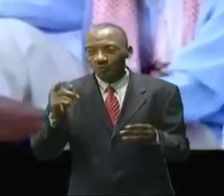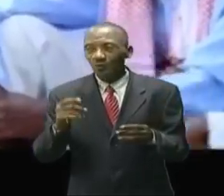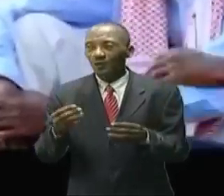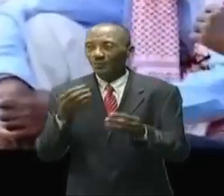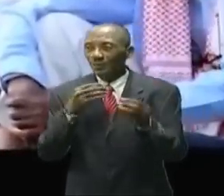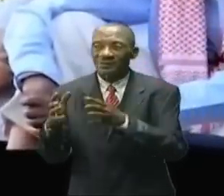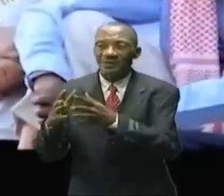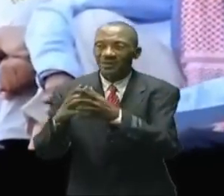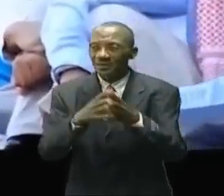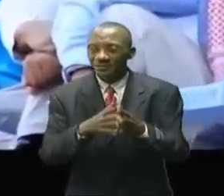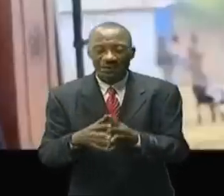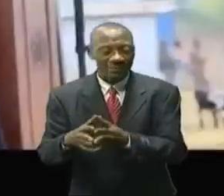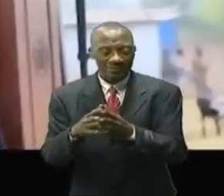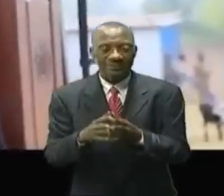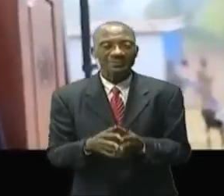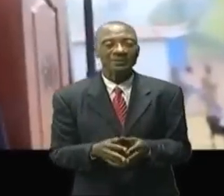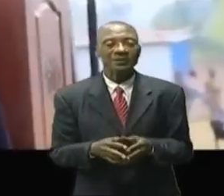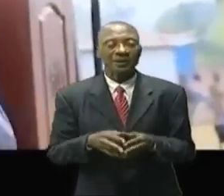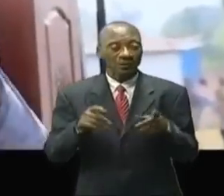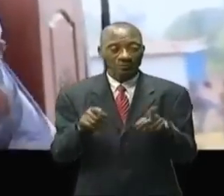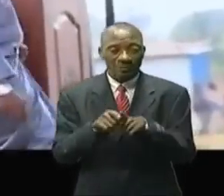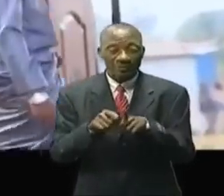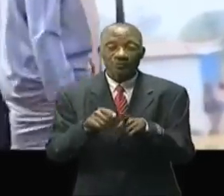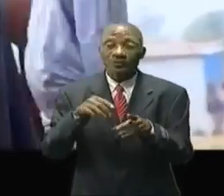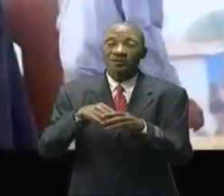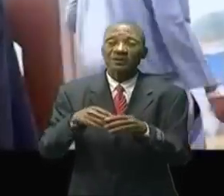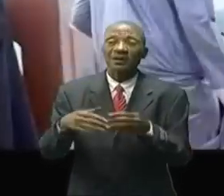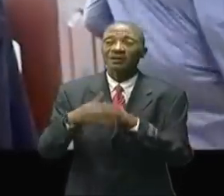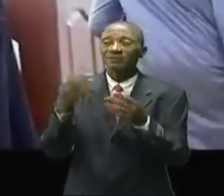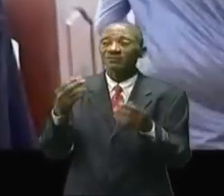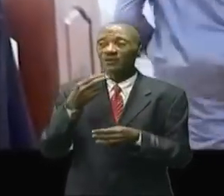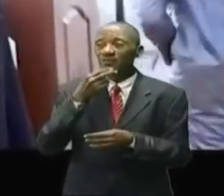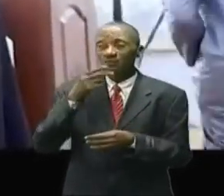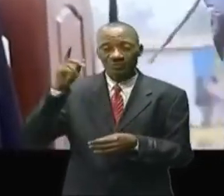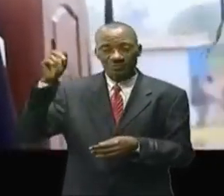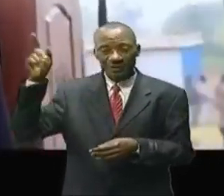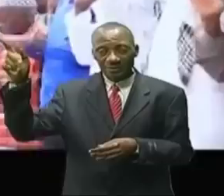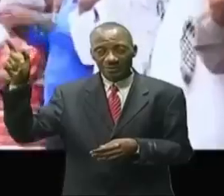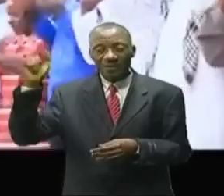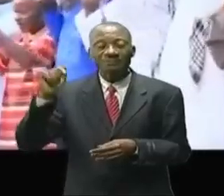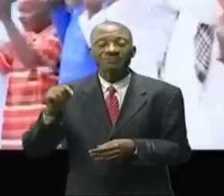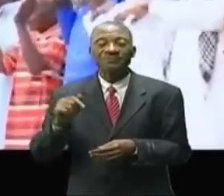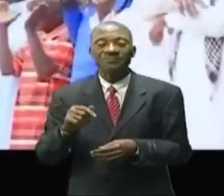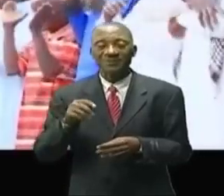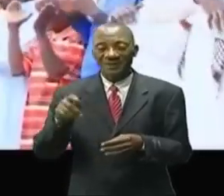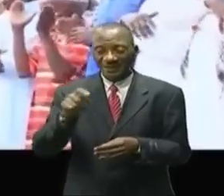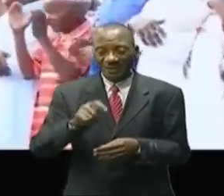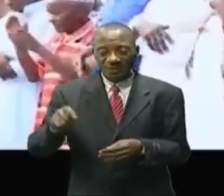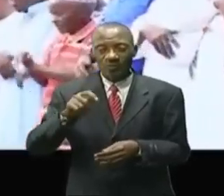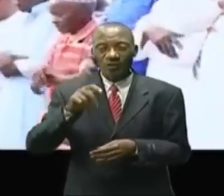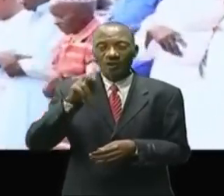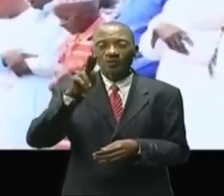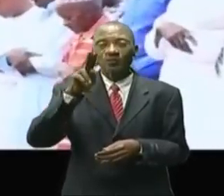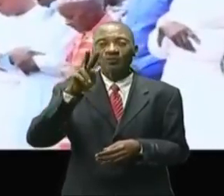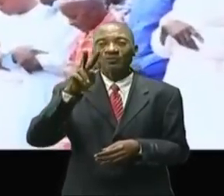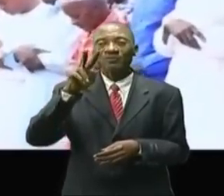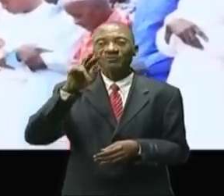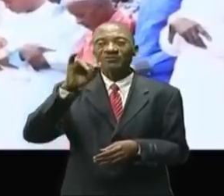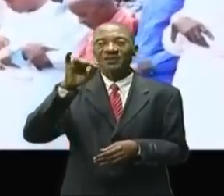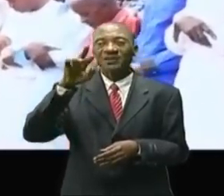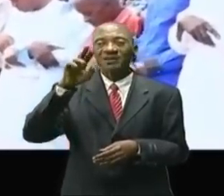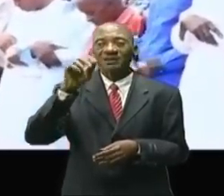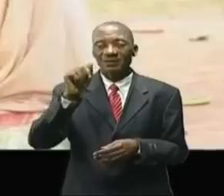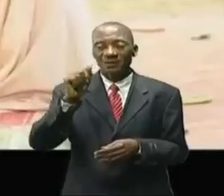Kimanga sur le terrain de football dénommé Kamulimbi dans le territoire d'Ouvira, dans la province du Sud Kivu. Dans son